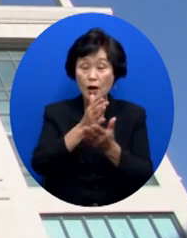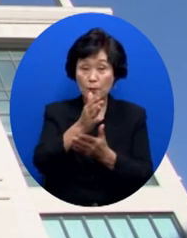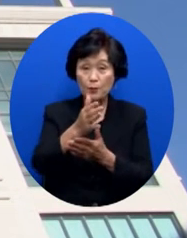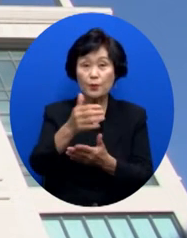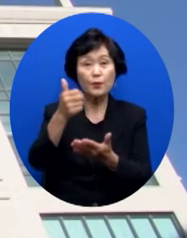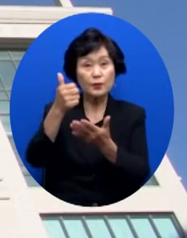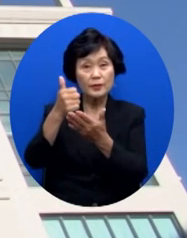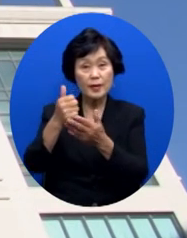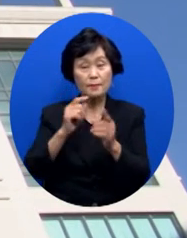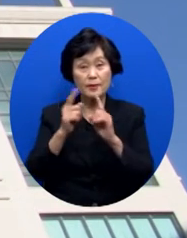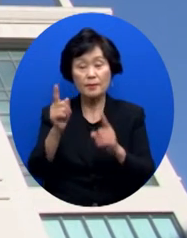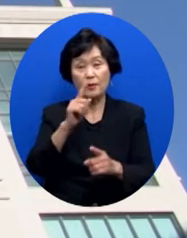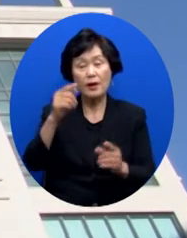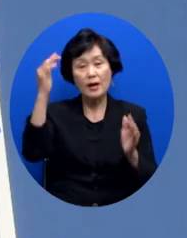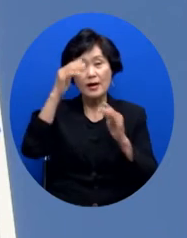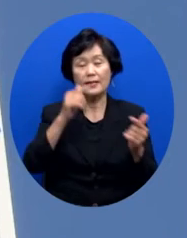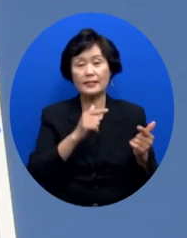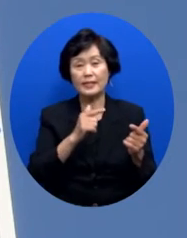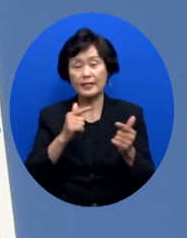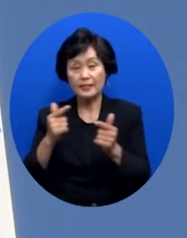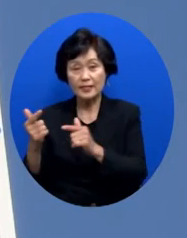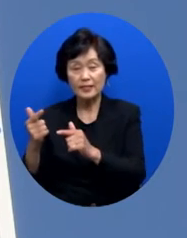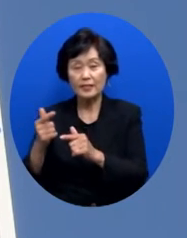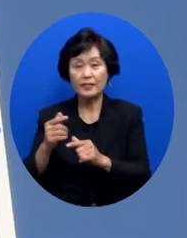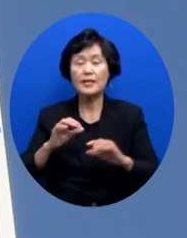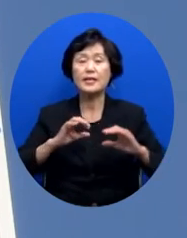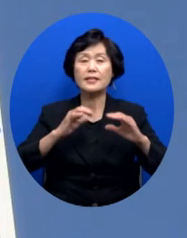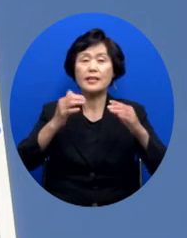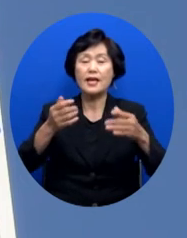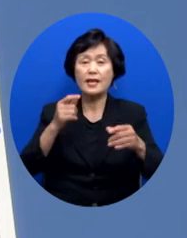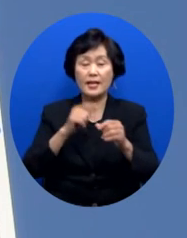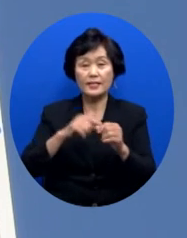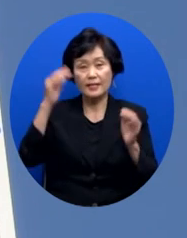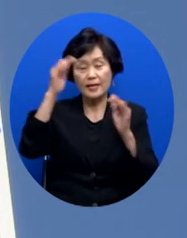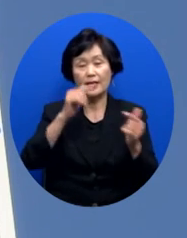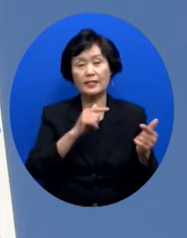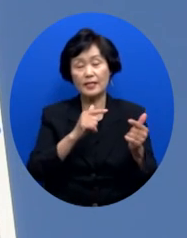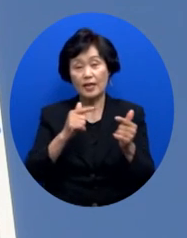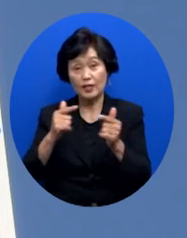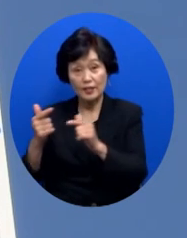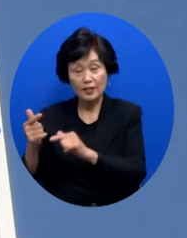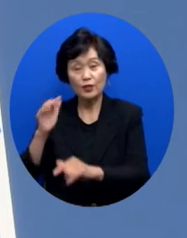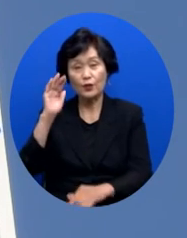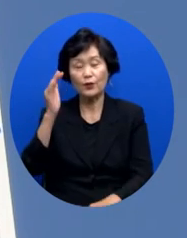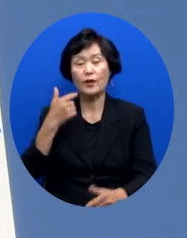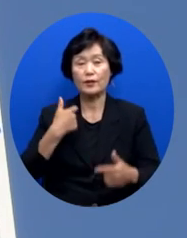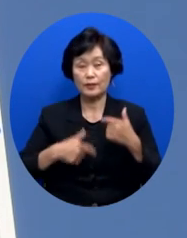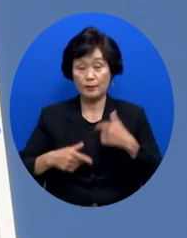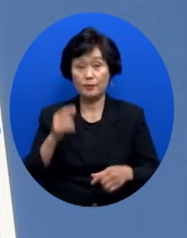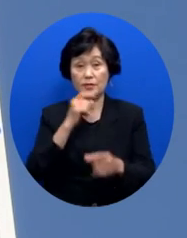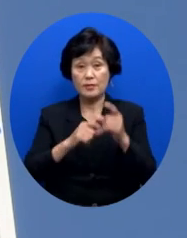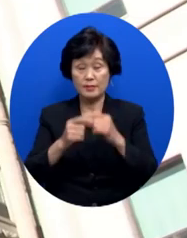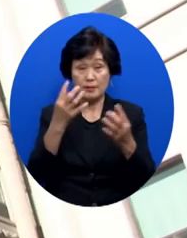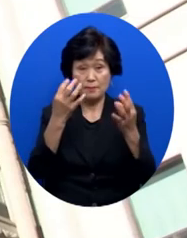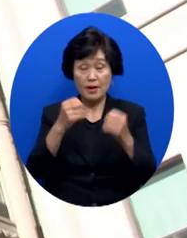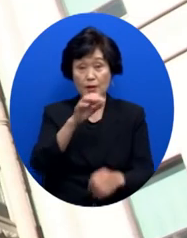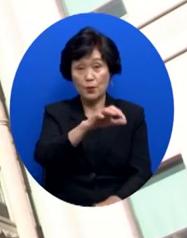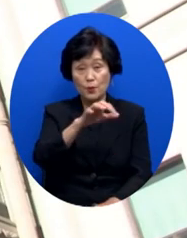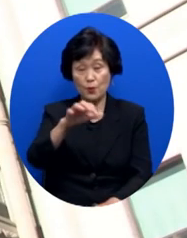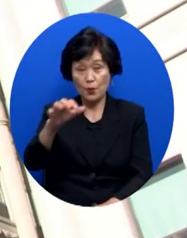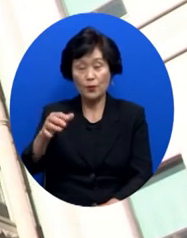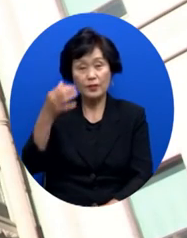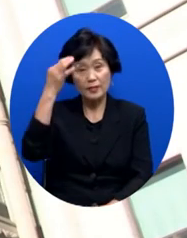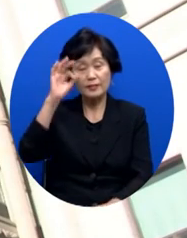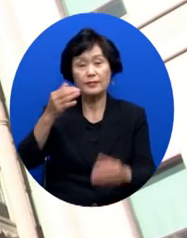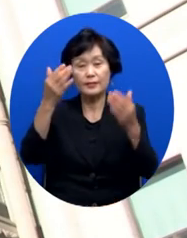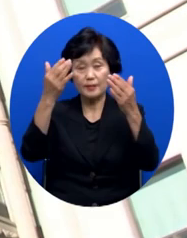학생들이 뷰티 분야에서 글로벌 인재로 거듭나고 있어 자랑스럽다 며 앞으로 더 많은 곳에서 인정받는 인재들이 되도록